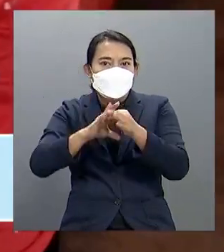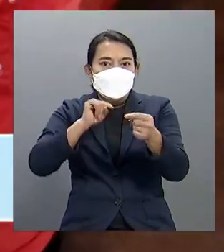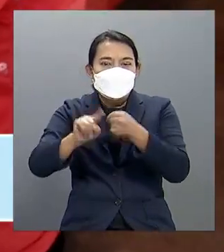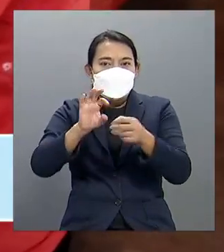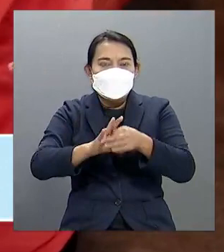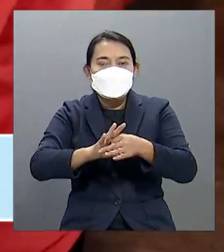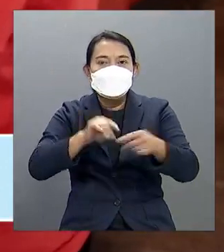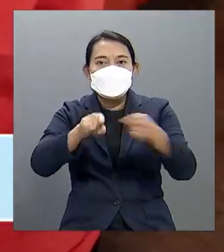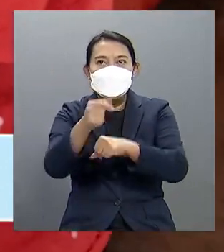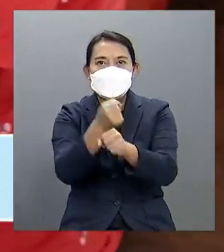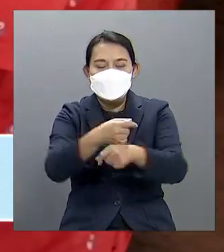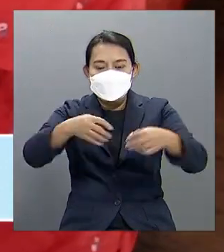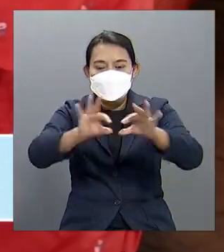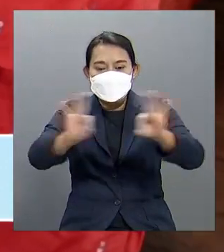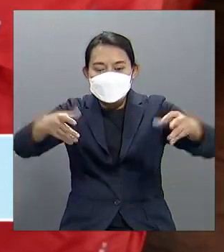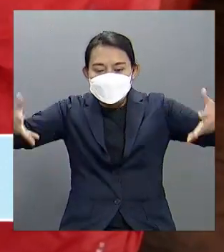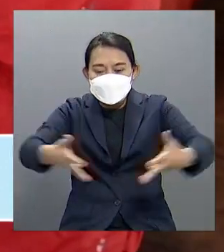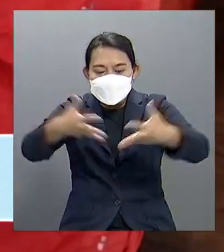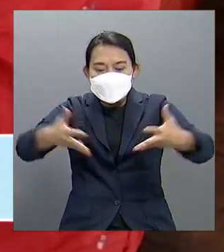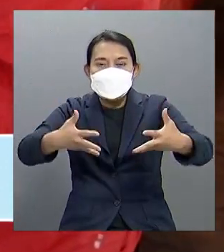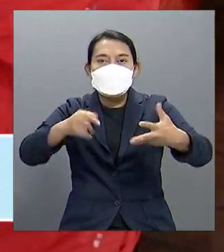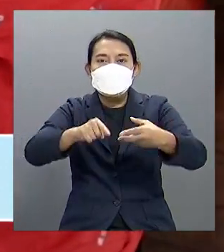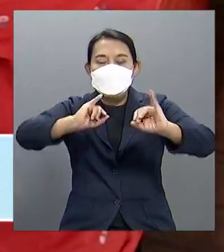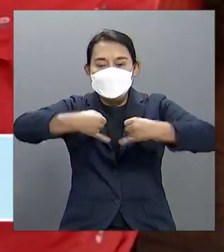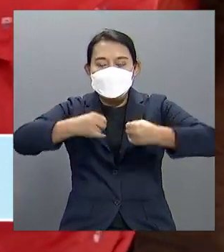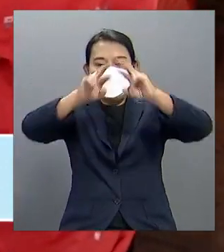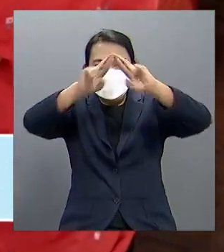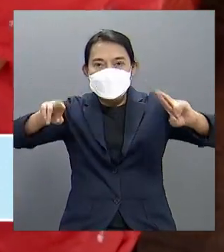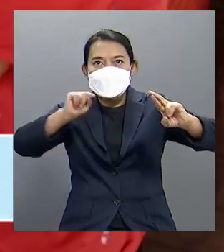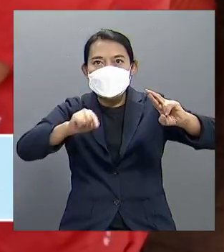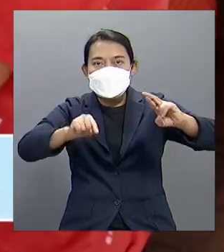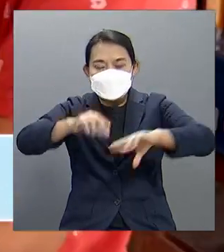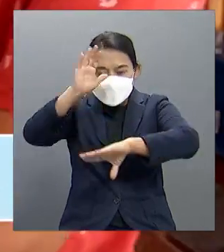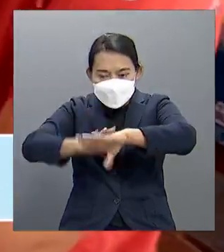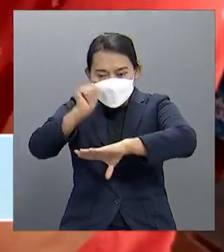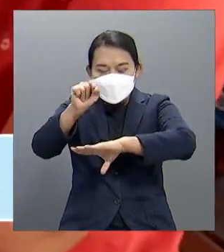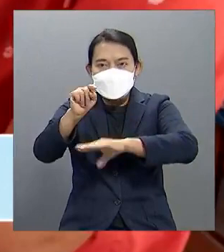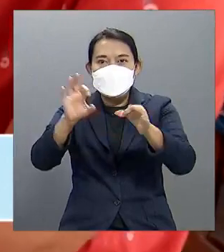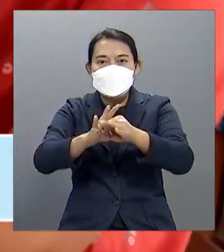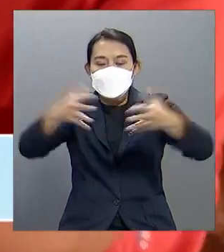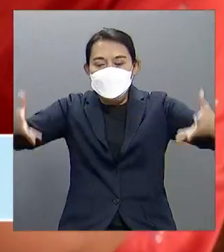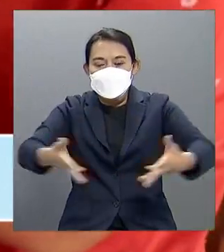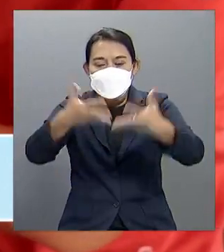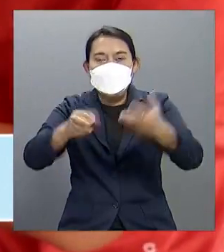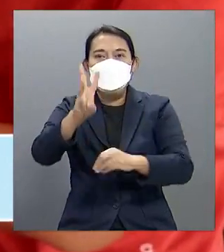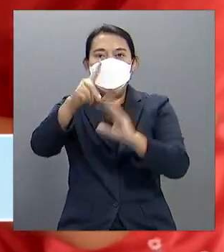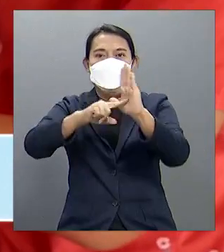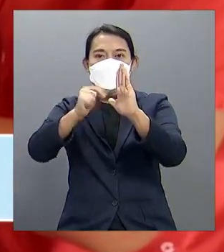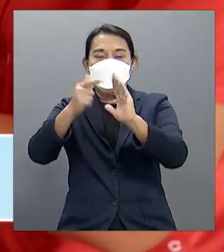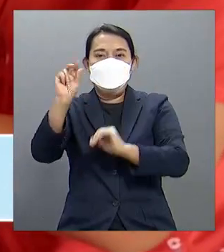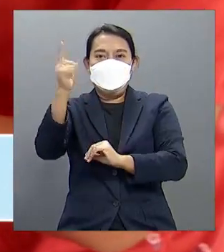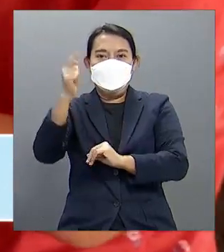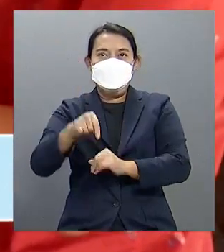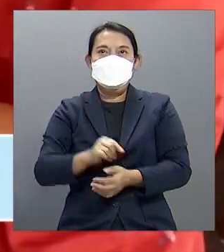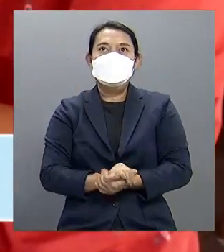าของร้านคือคุณทองเพียรน้อยเพ็งครับดีกรีแชมป์ผัดไทยวังทองมาหลายสมัยแล้วด้วยนะครับคือผัดเก่งเอาเป็นว่าคือเก่ง